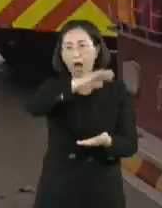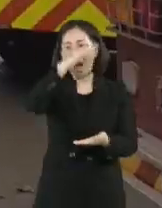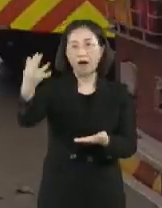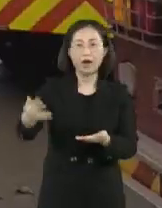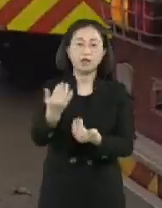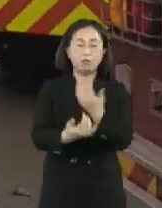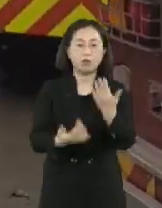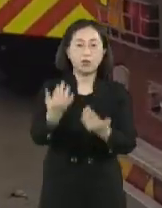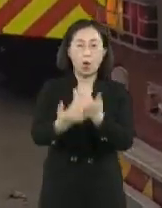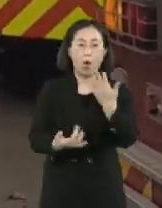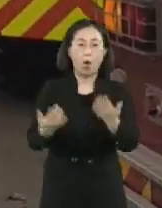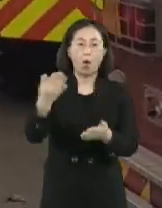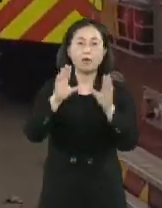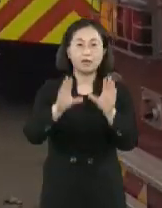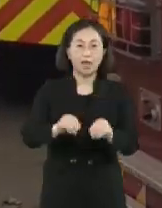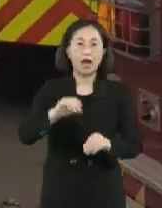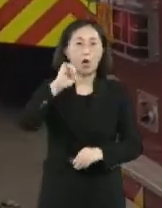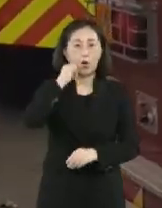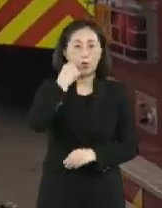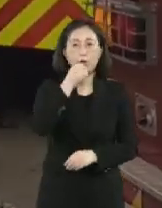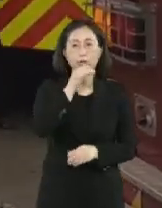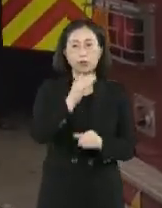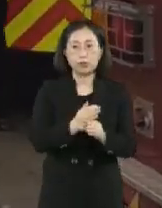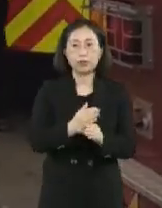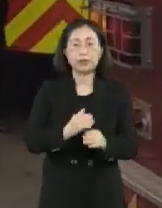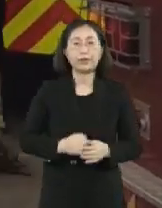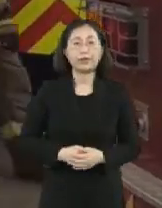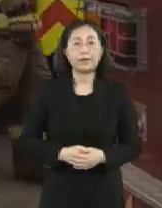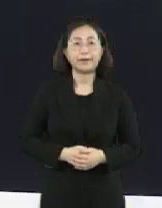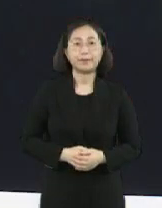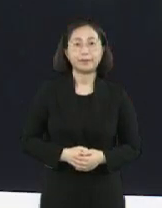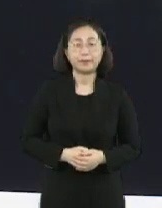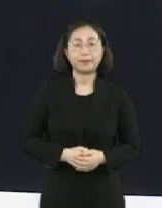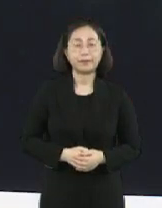불에 타면서 진화에 어려움을 겪고 있습니다.